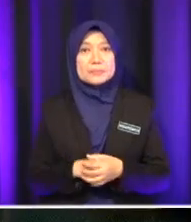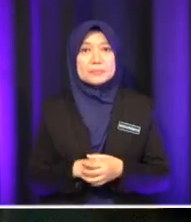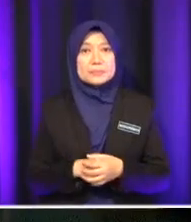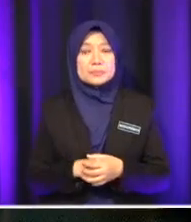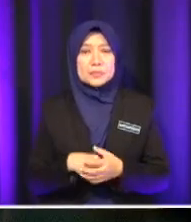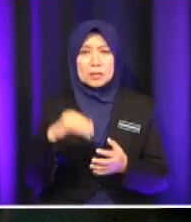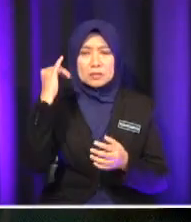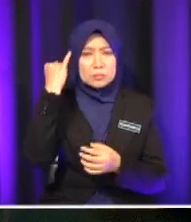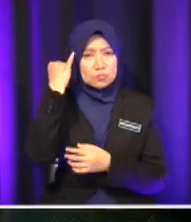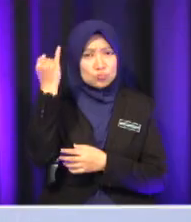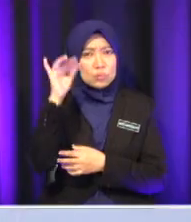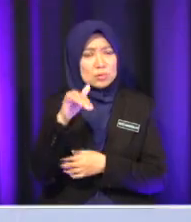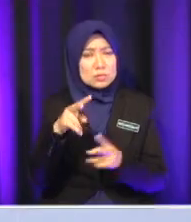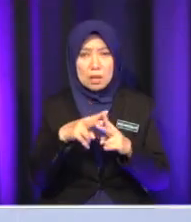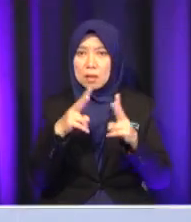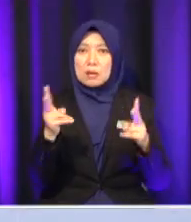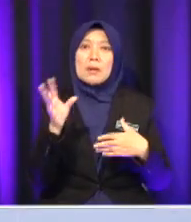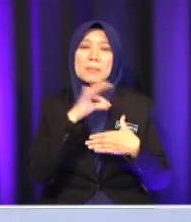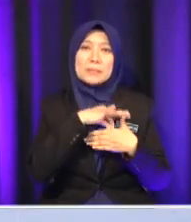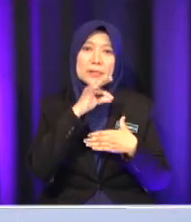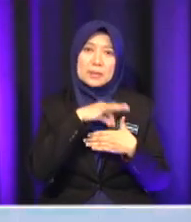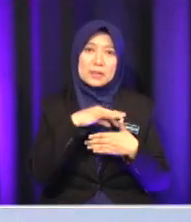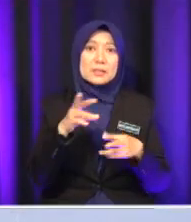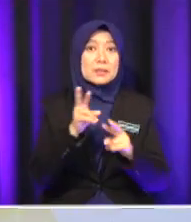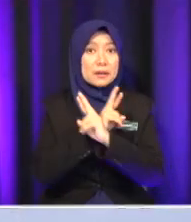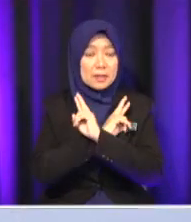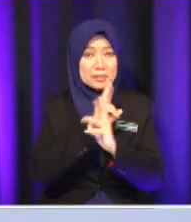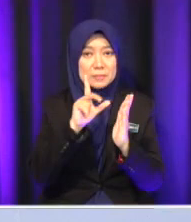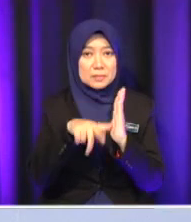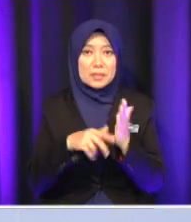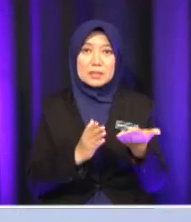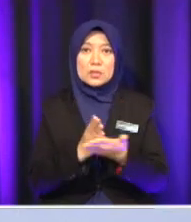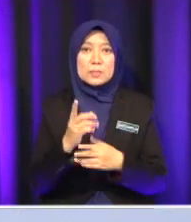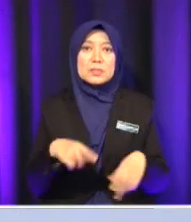diketahui ilmu yang sangat-sangat bermanfaat baik kita mencari seketika